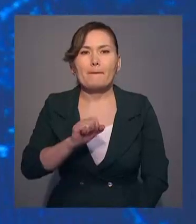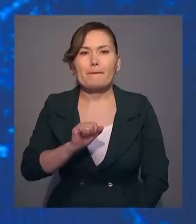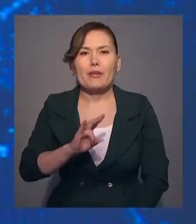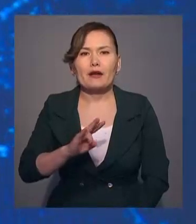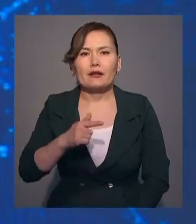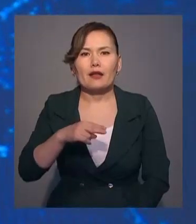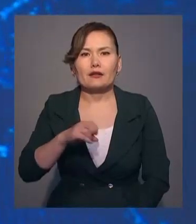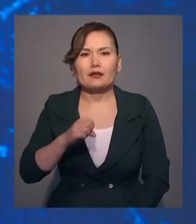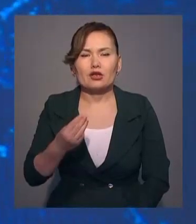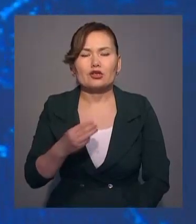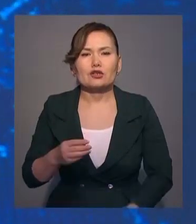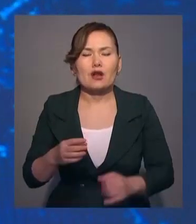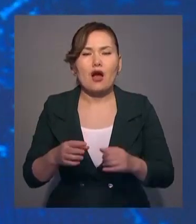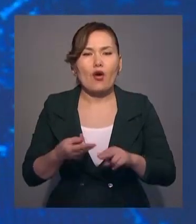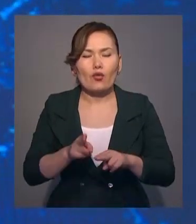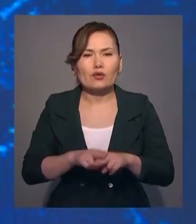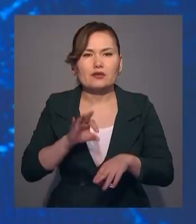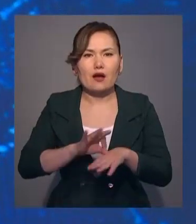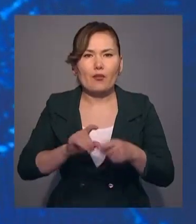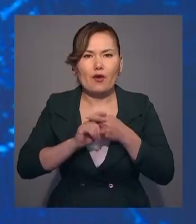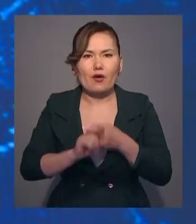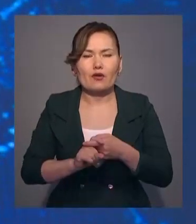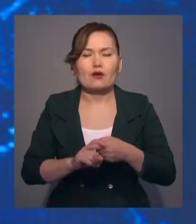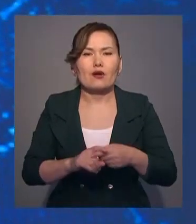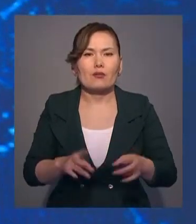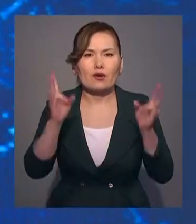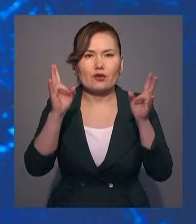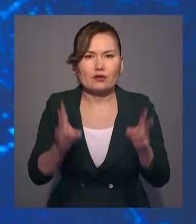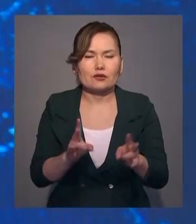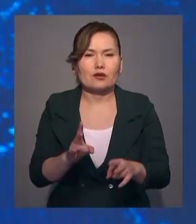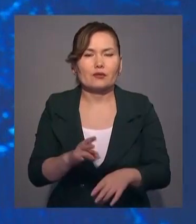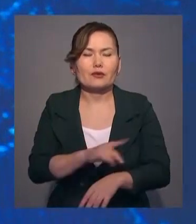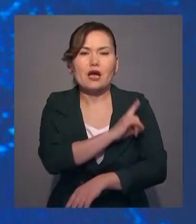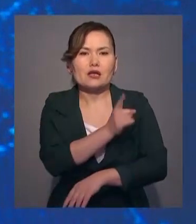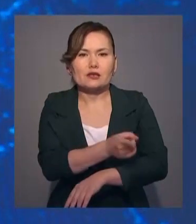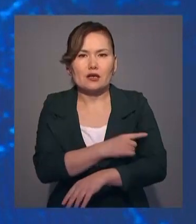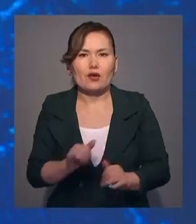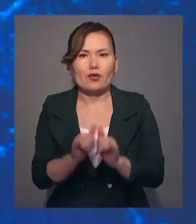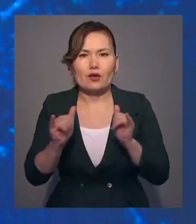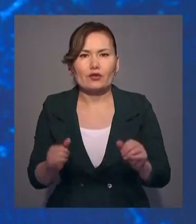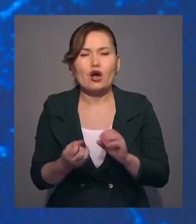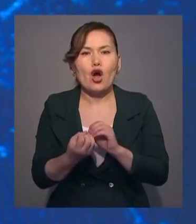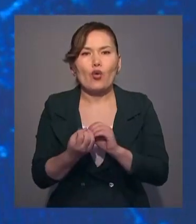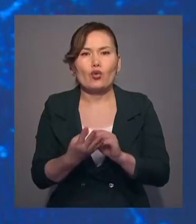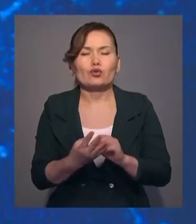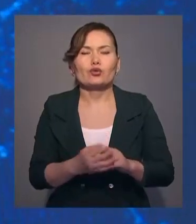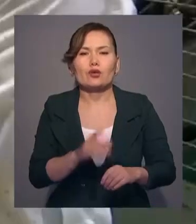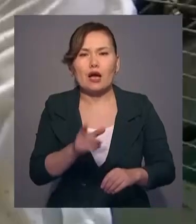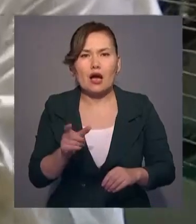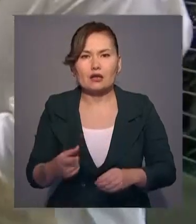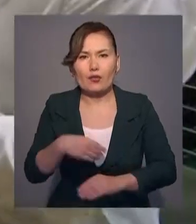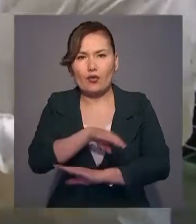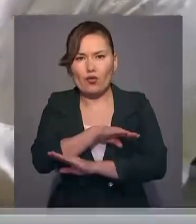Бангладеште безгек ауруы өршіп тұр. Жұқпалы дертке шалдыққандардың саны 15000-нан асқан. Ал жыл басынан бері одан 14 тұрғын көз